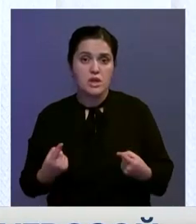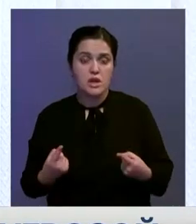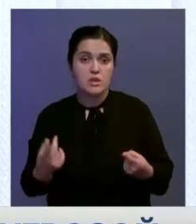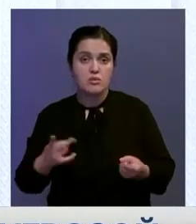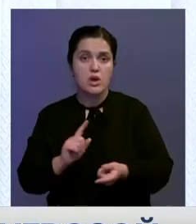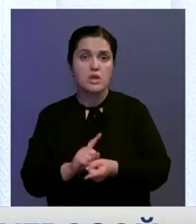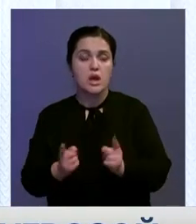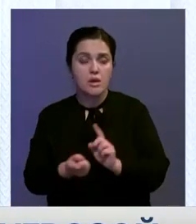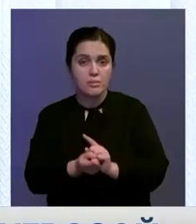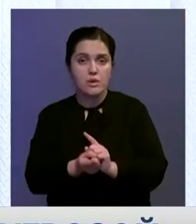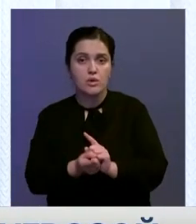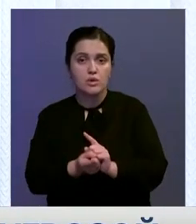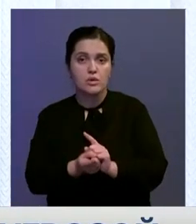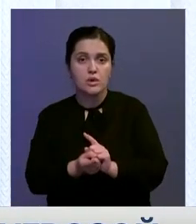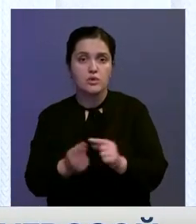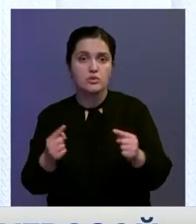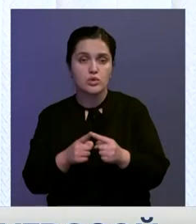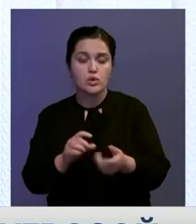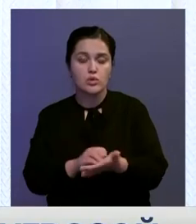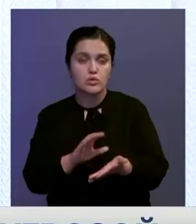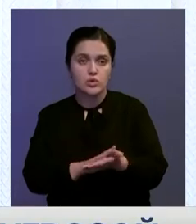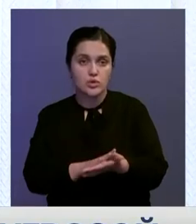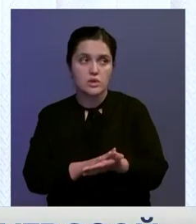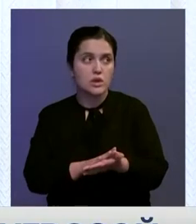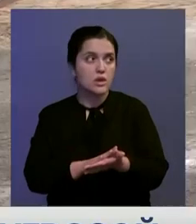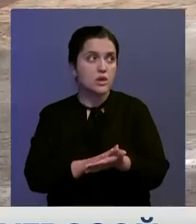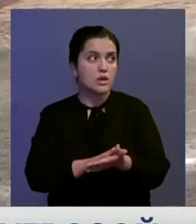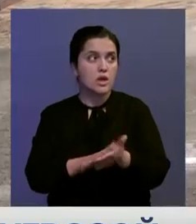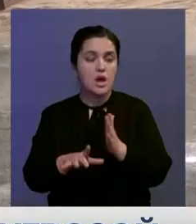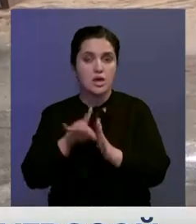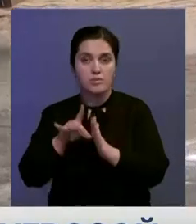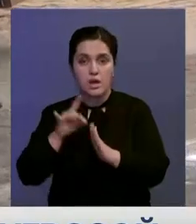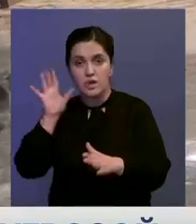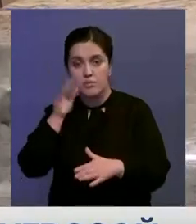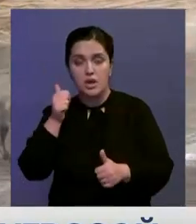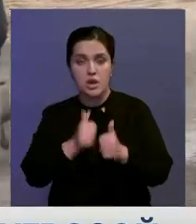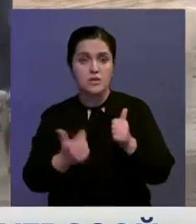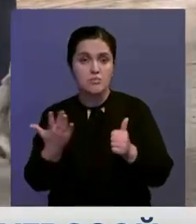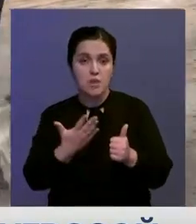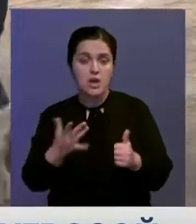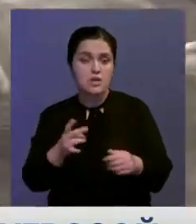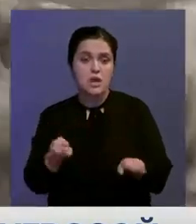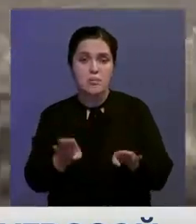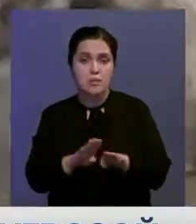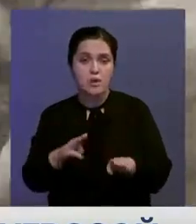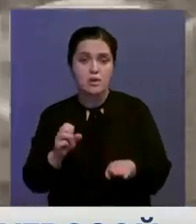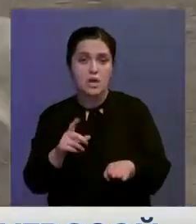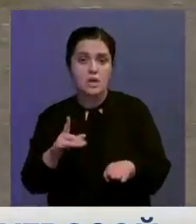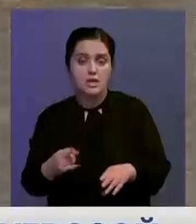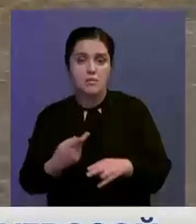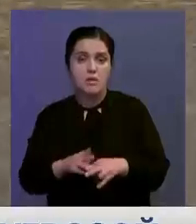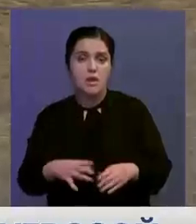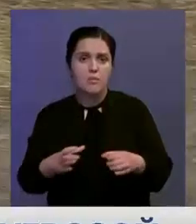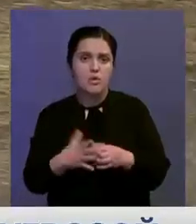нужно наоборот вести четкий учет и отбирать щенков. Если каждый пятый щенок не похож на тазы, то порода